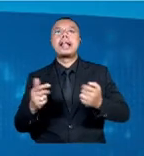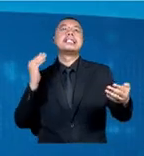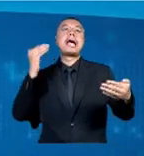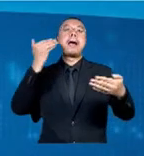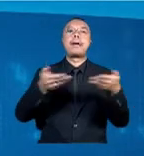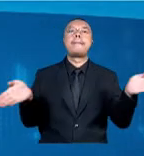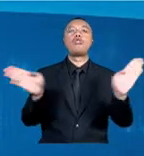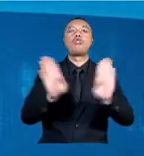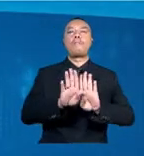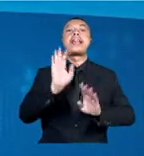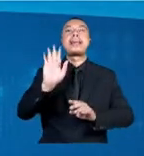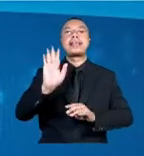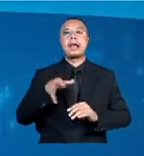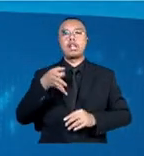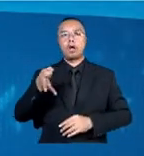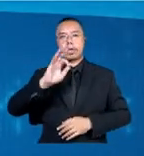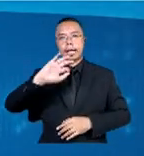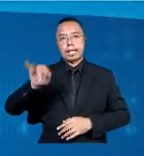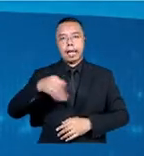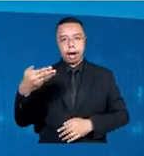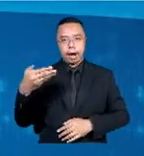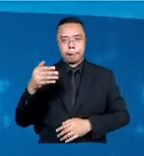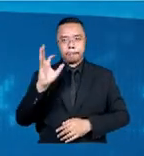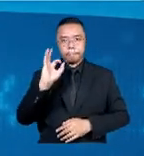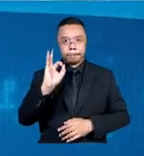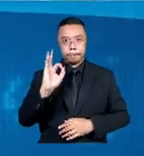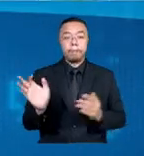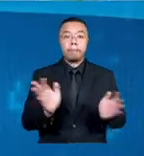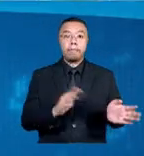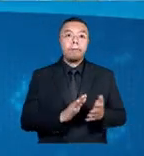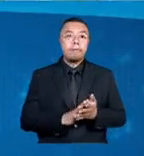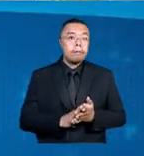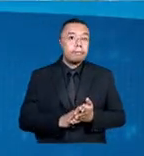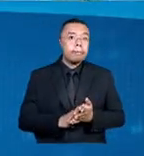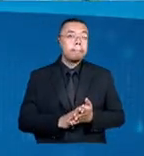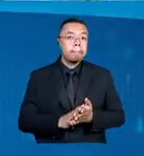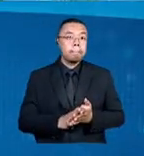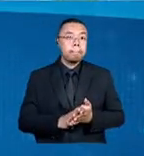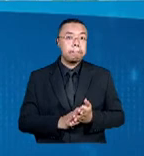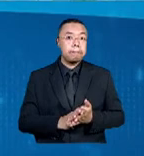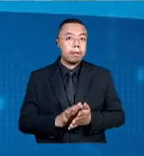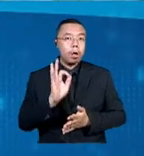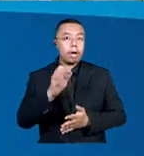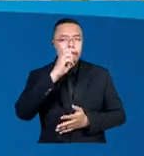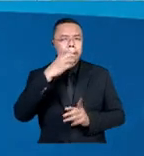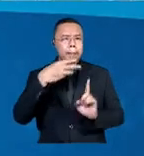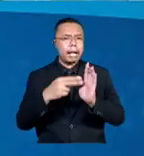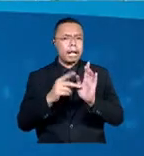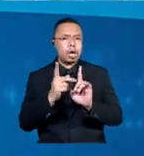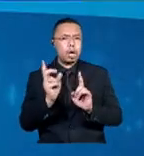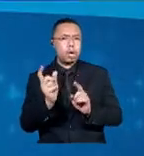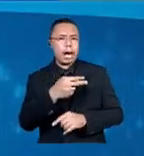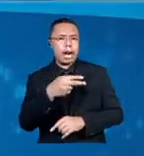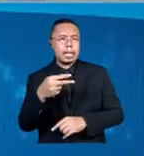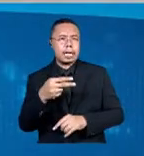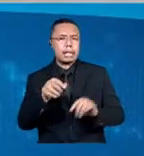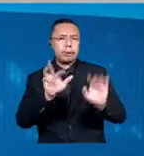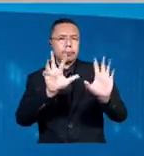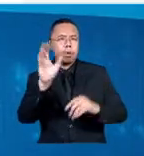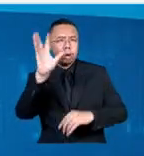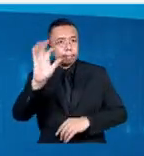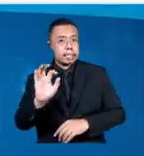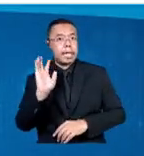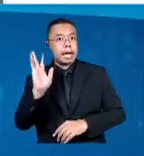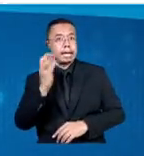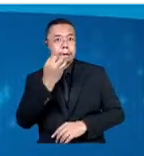Kota Jayapura. Iya, baik. Iya. Ya, baik Pak Benur, artinya 90%